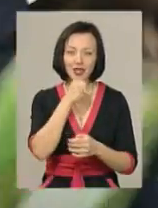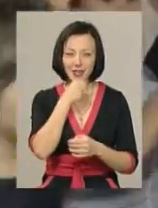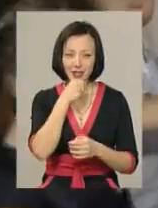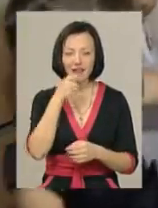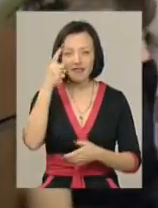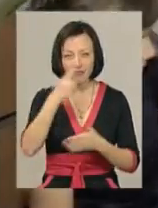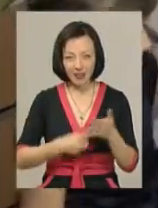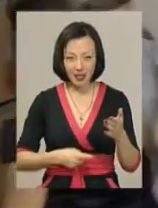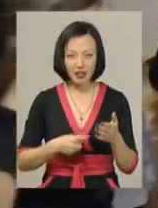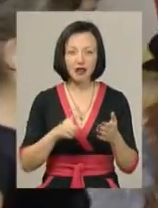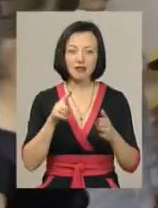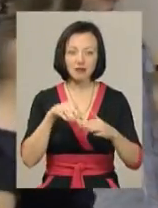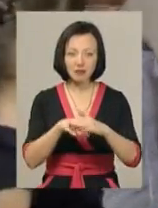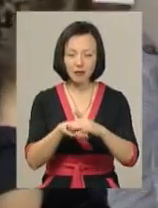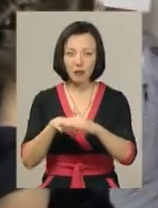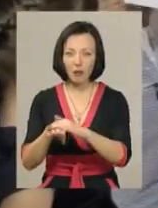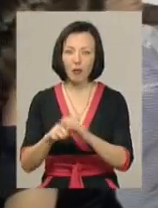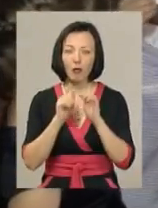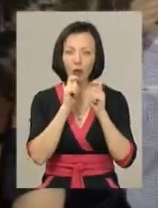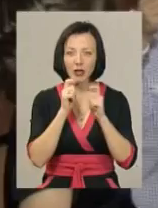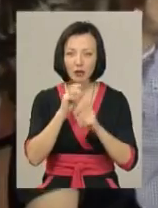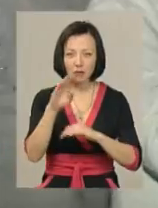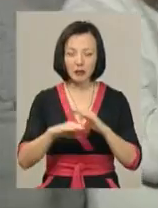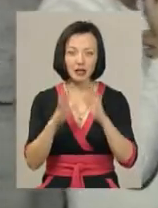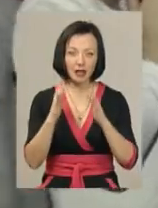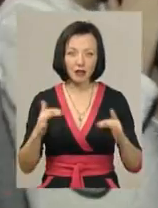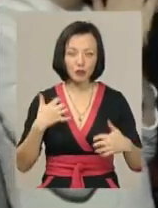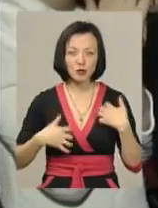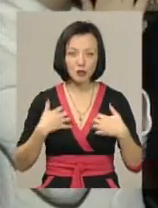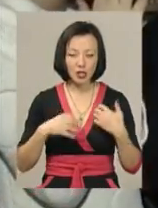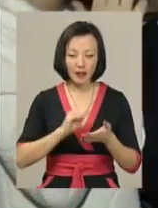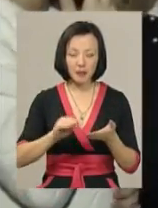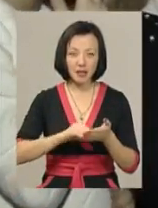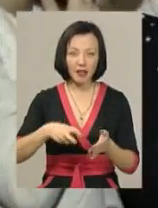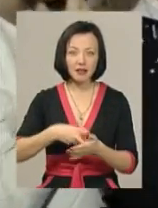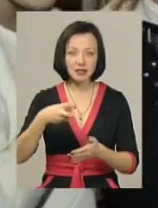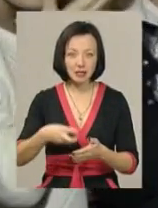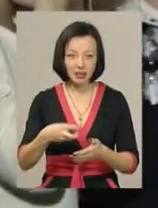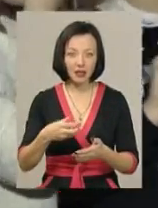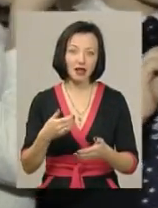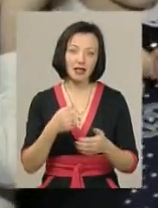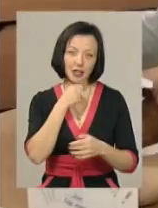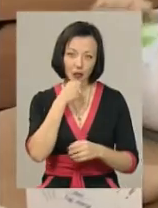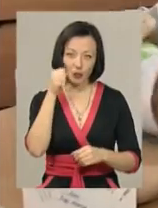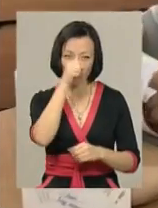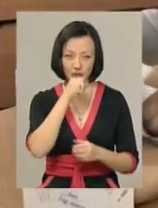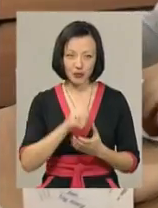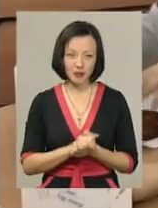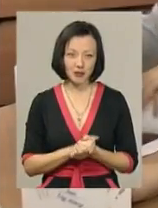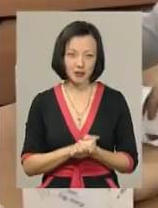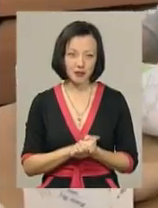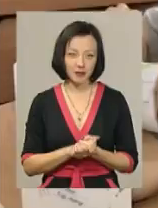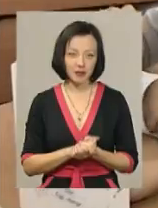тут вірять саме він кладе усім слухняним подарунки під ялинку тому і поспішили Написати листи новорічному герою любий